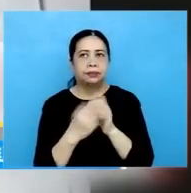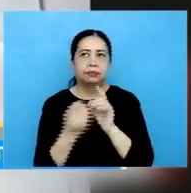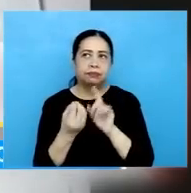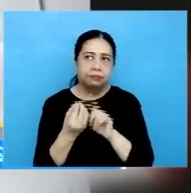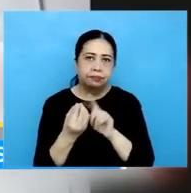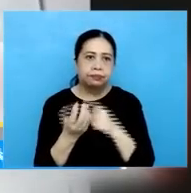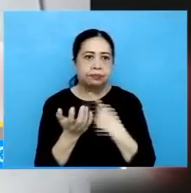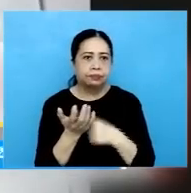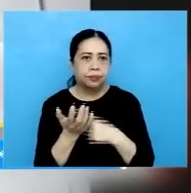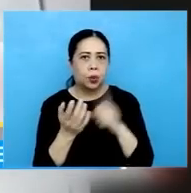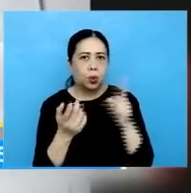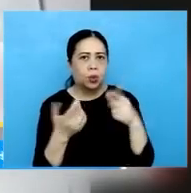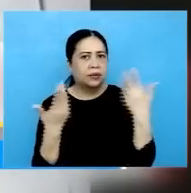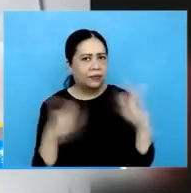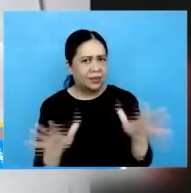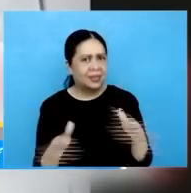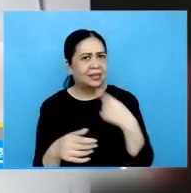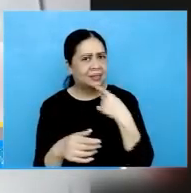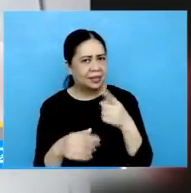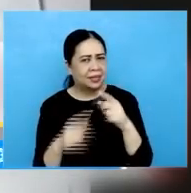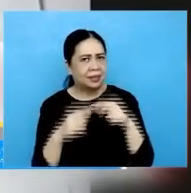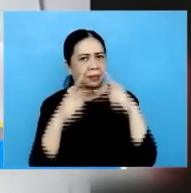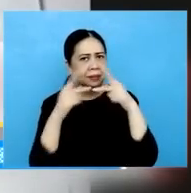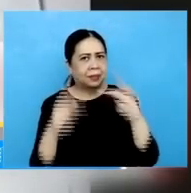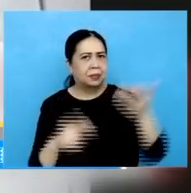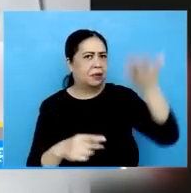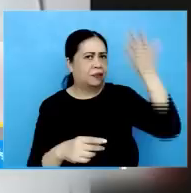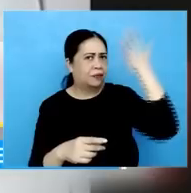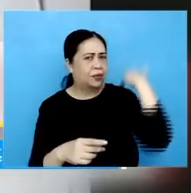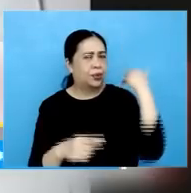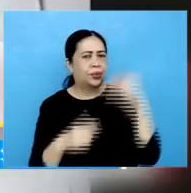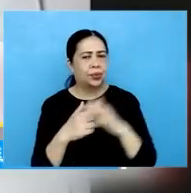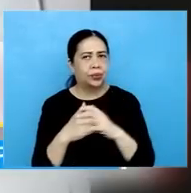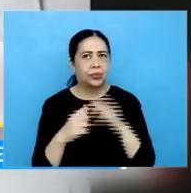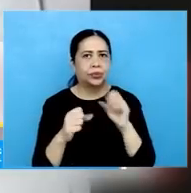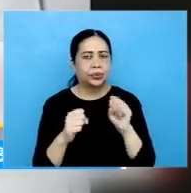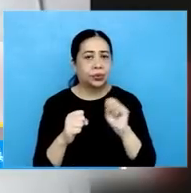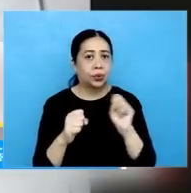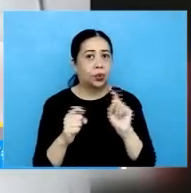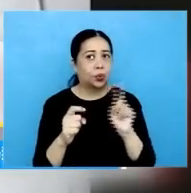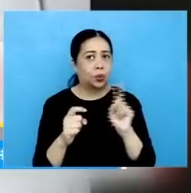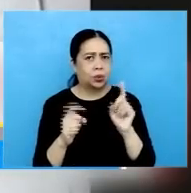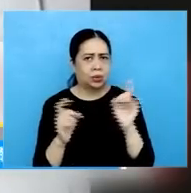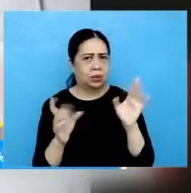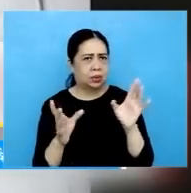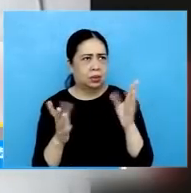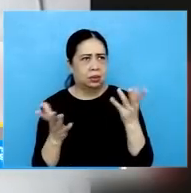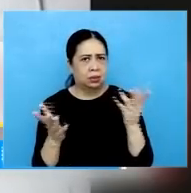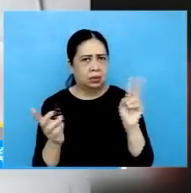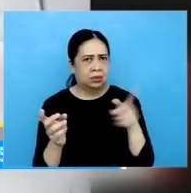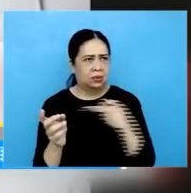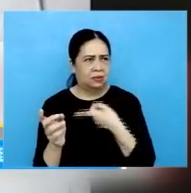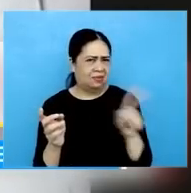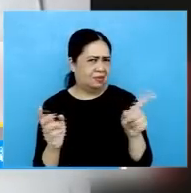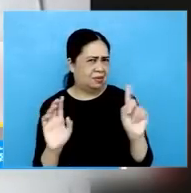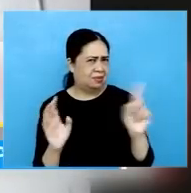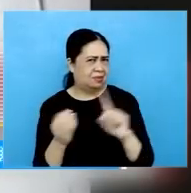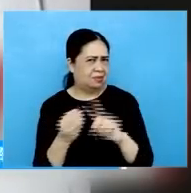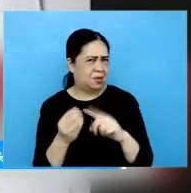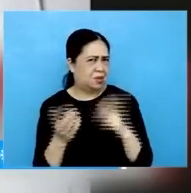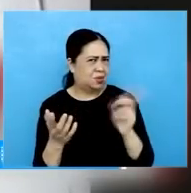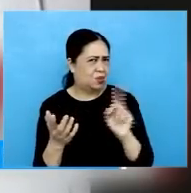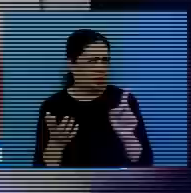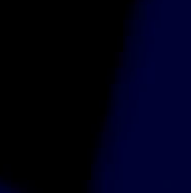about what was already said in public before. So what could be notoriously offensive about that?